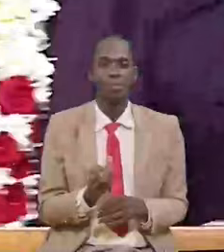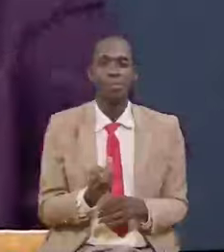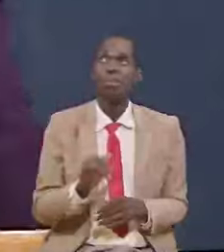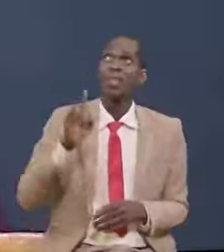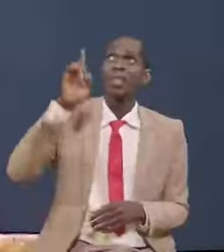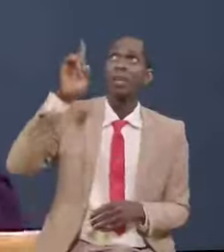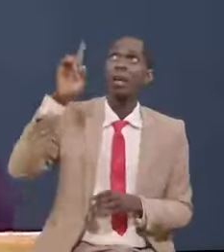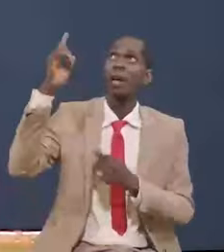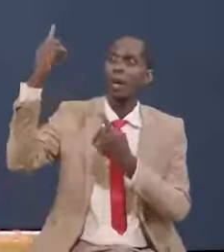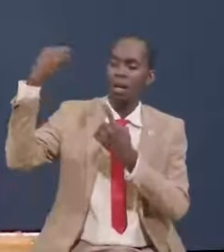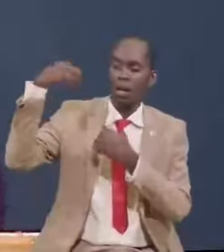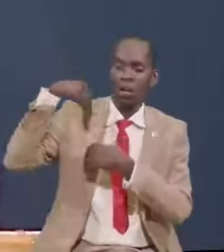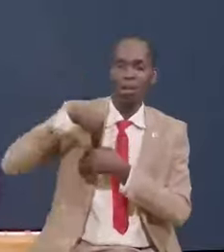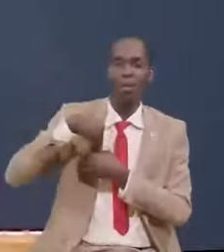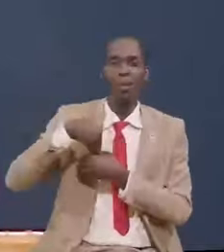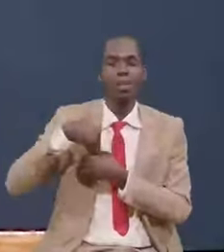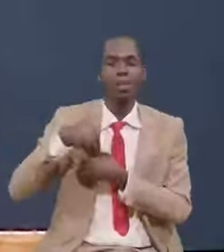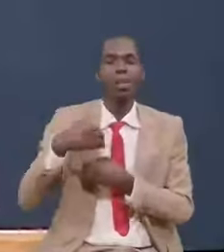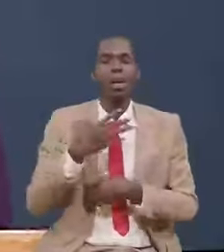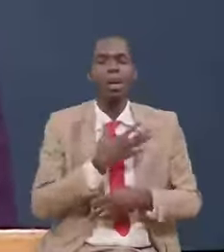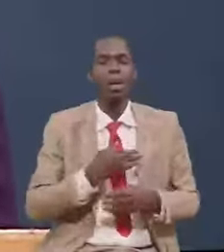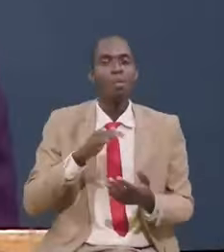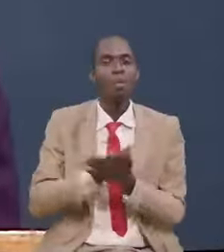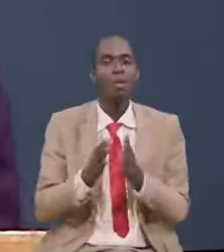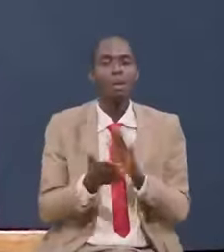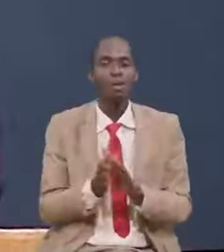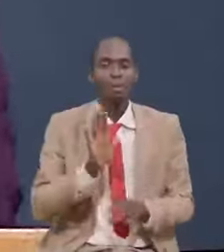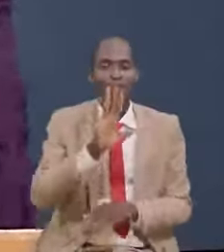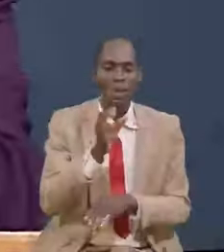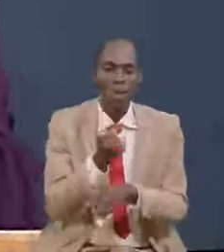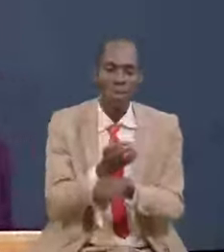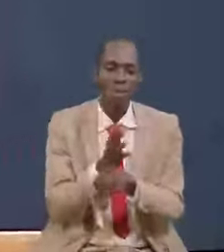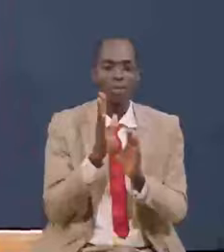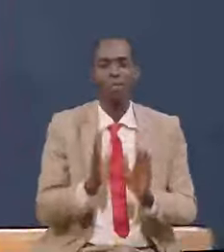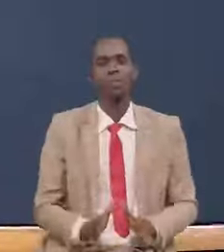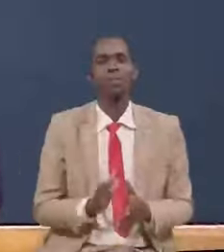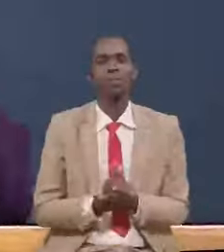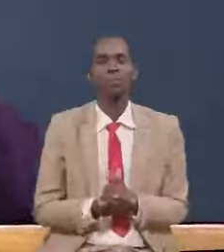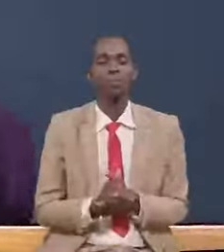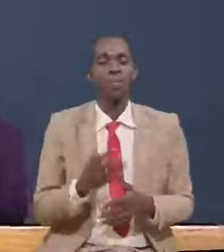il vient et il devient ton conseiller.